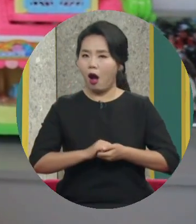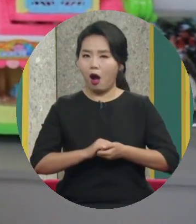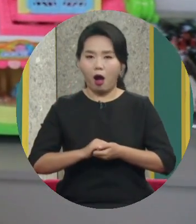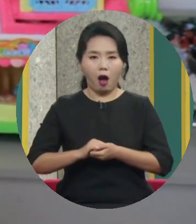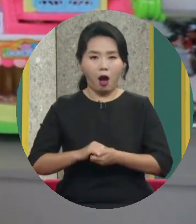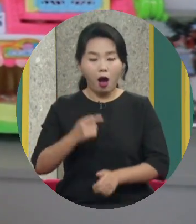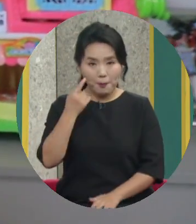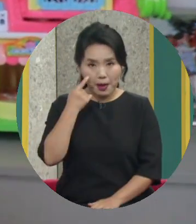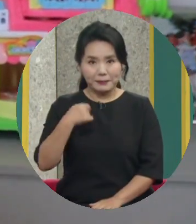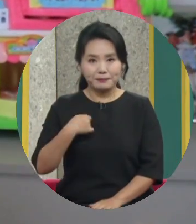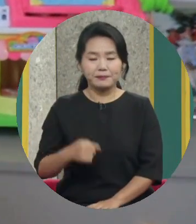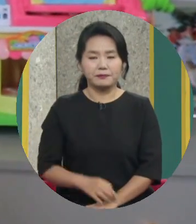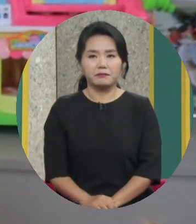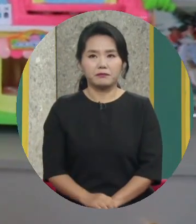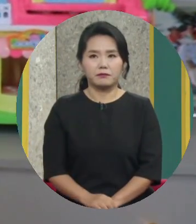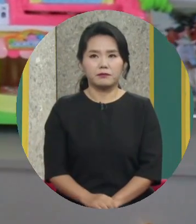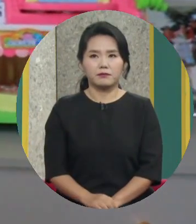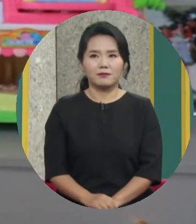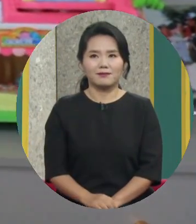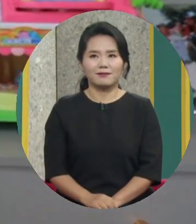해볼 거예요.